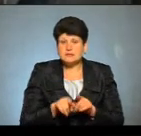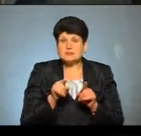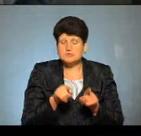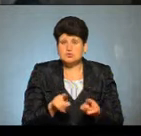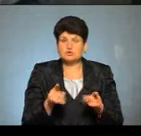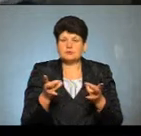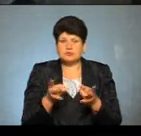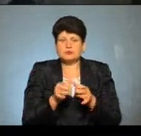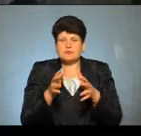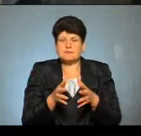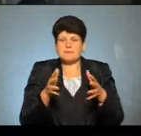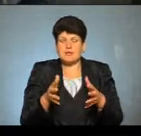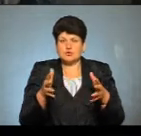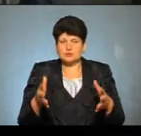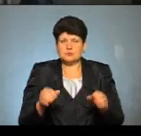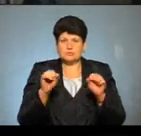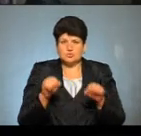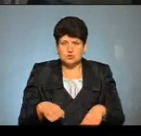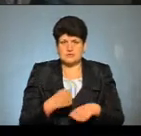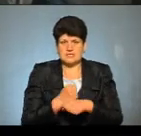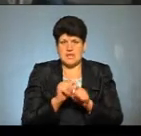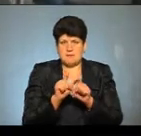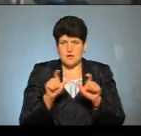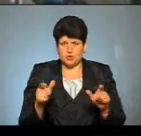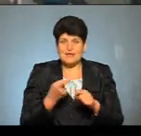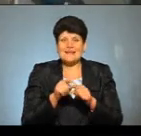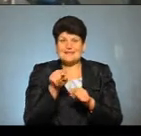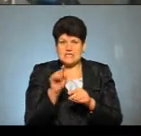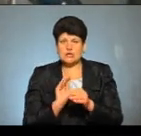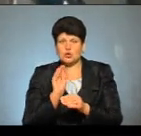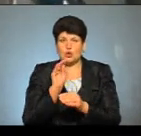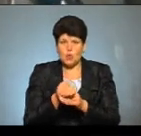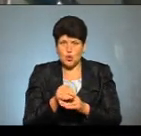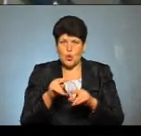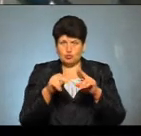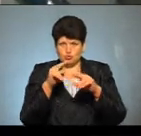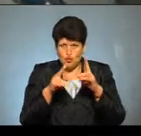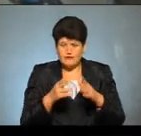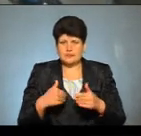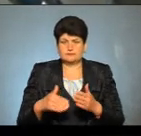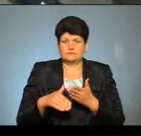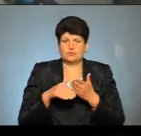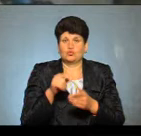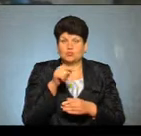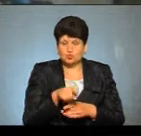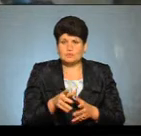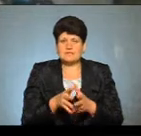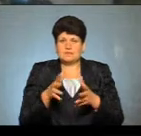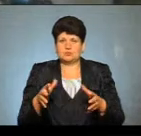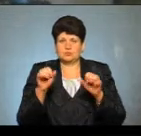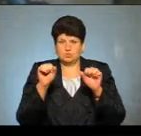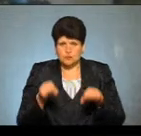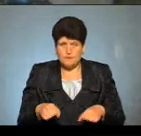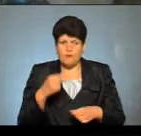потрібно збільшувати потужності вірусологічних лабораторій. Саме ця добудова нас буде сприяє тому, що ми збільшимо і потужності,